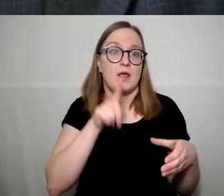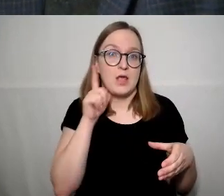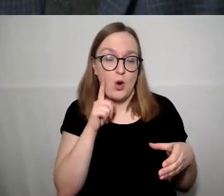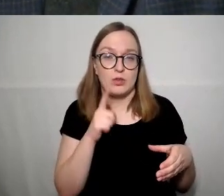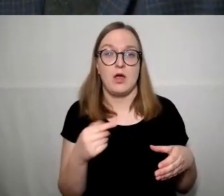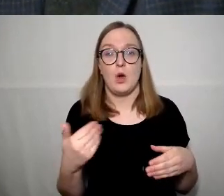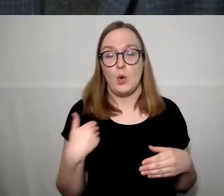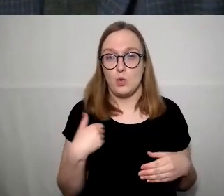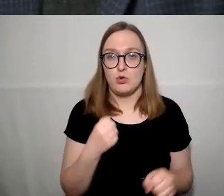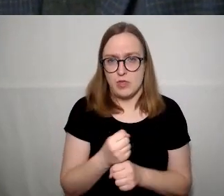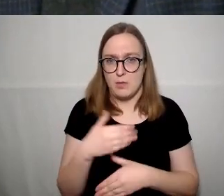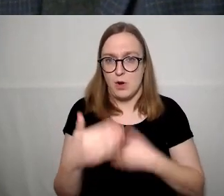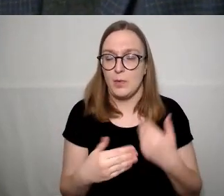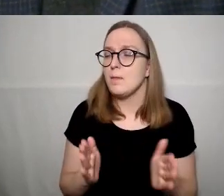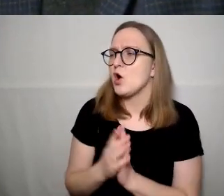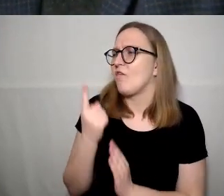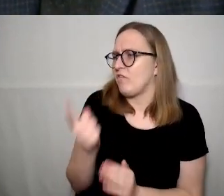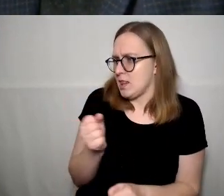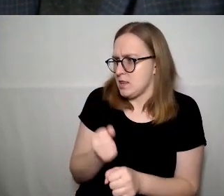darbą įvardinkit.